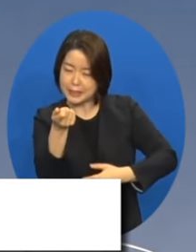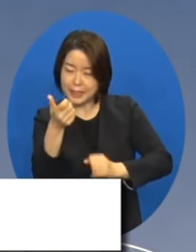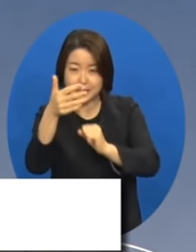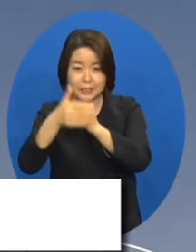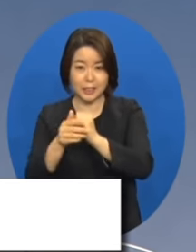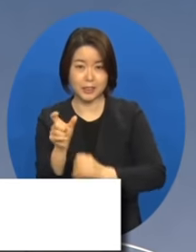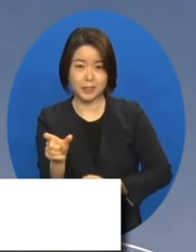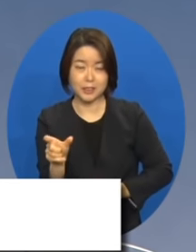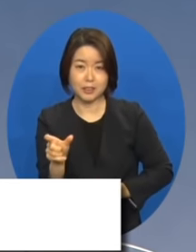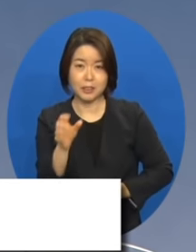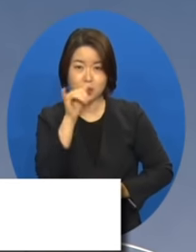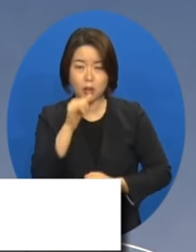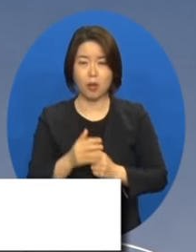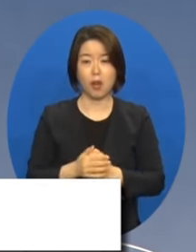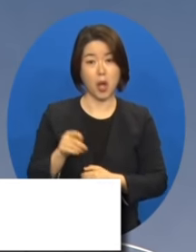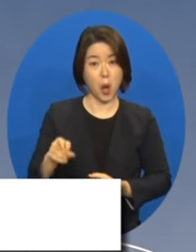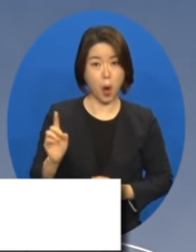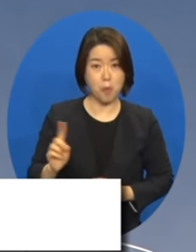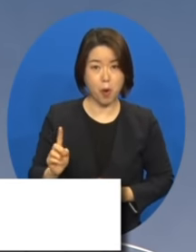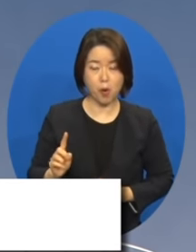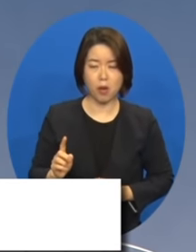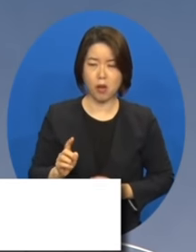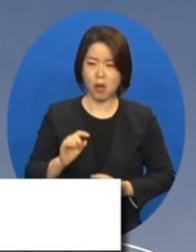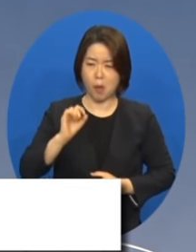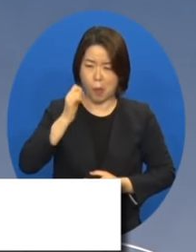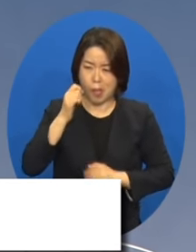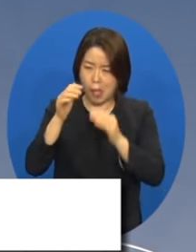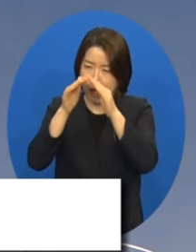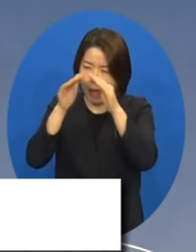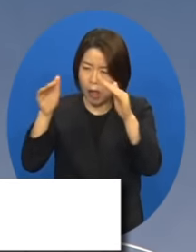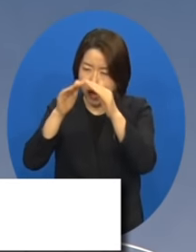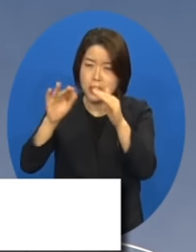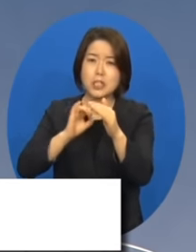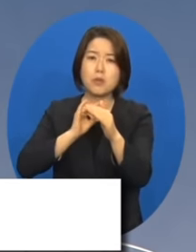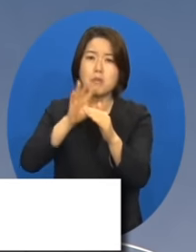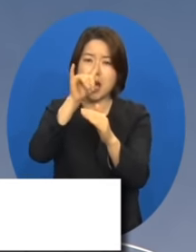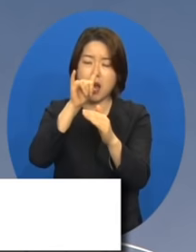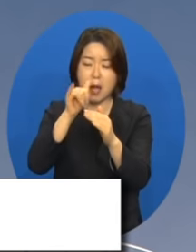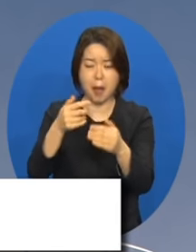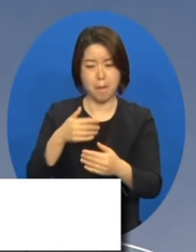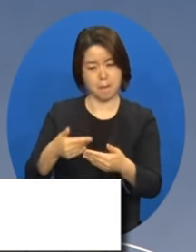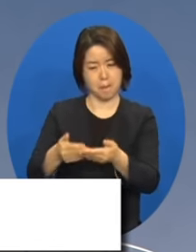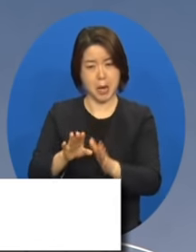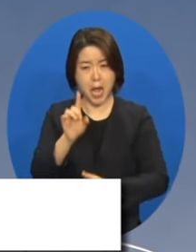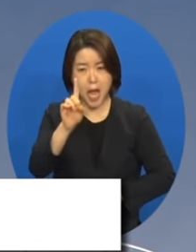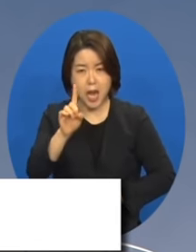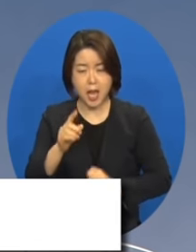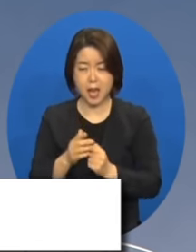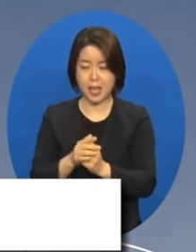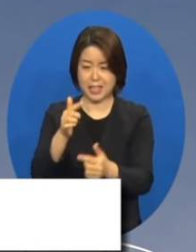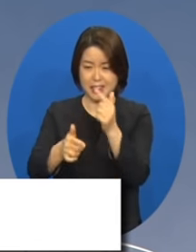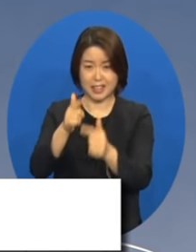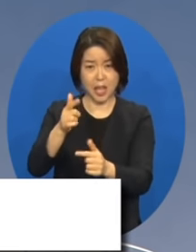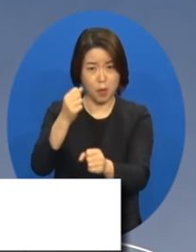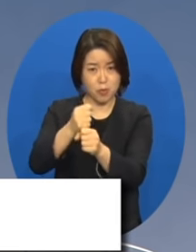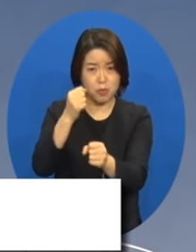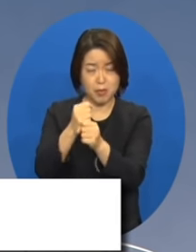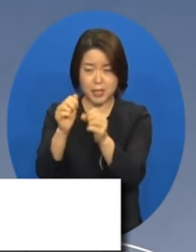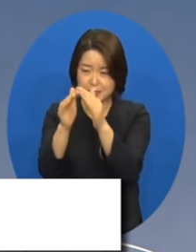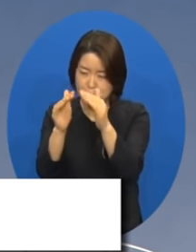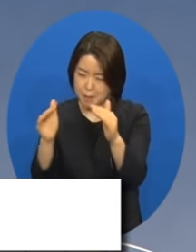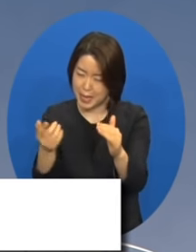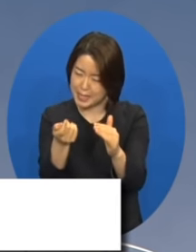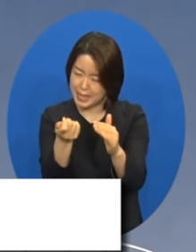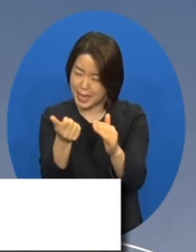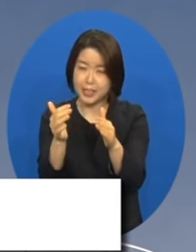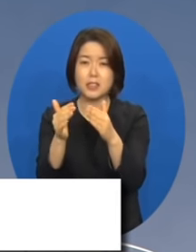그 사진은 겨우 지붕을 그냥 덮은 그저 방 한 칸짜리 오두막집 나무로 만든 옷